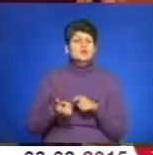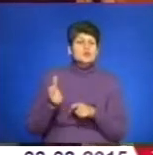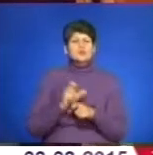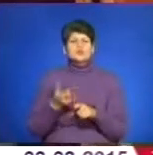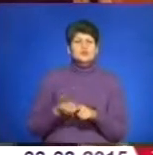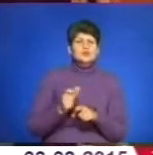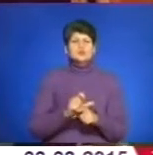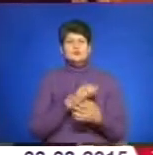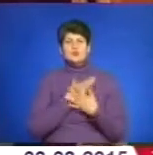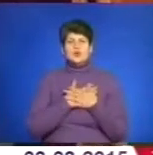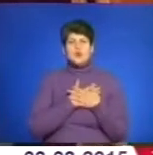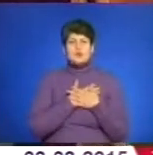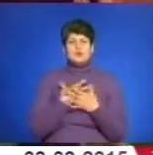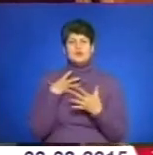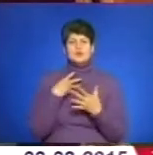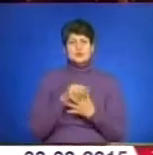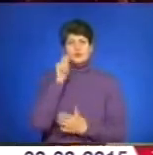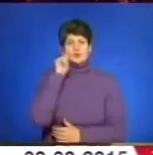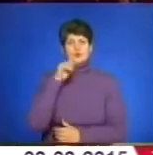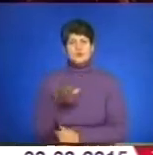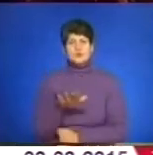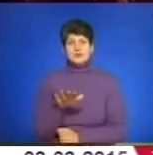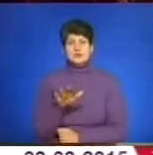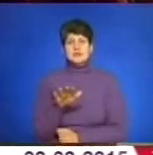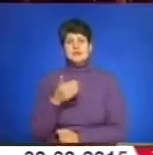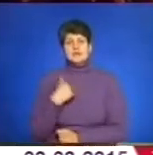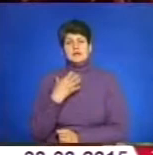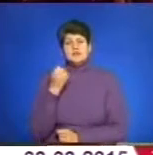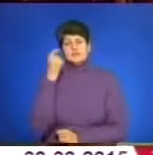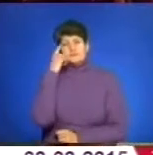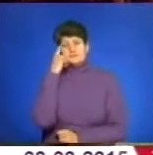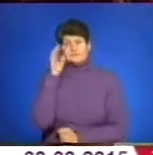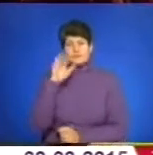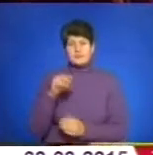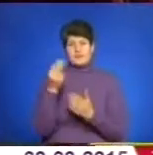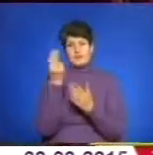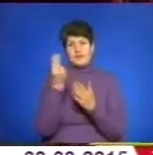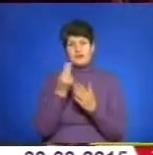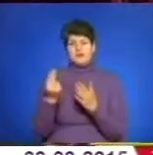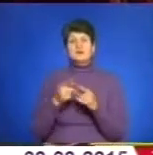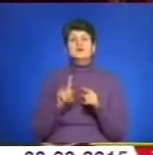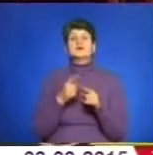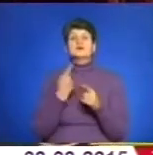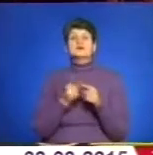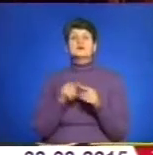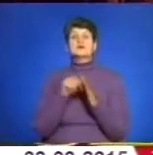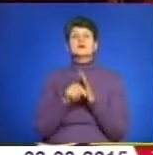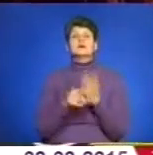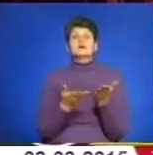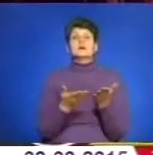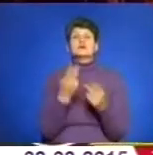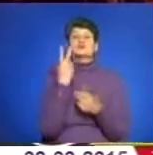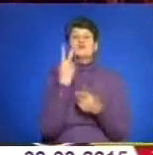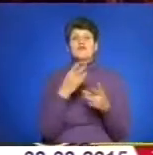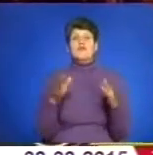дуже-дуже люблю свою країну. Я ще подумав один день і потім намалював. Що символізує твій малюнок? Чому саме два